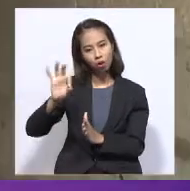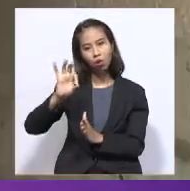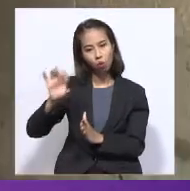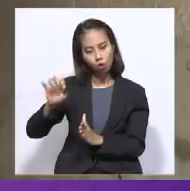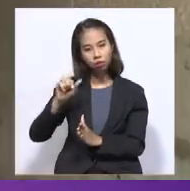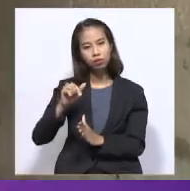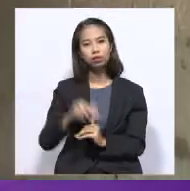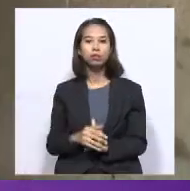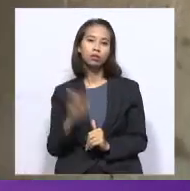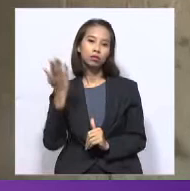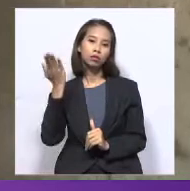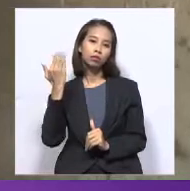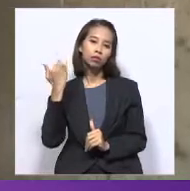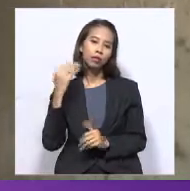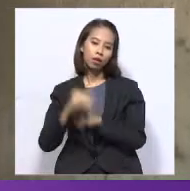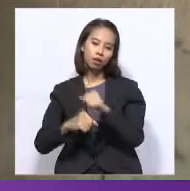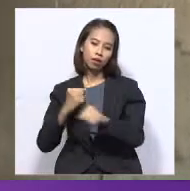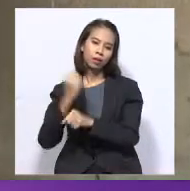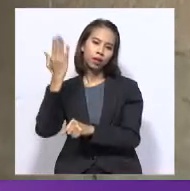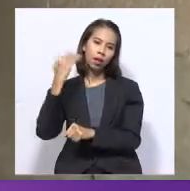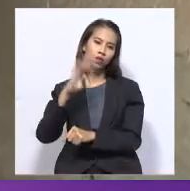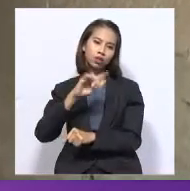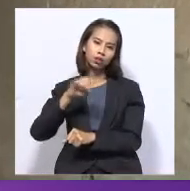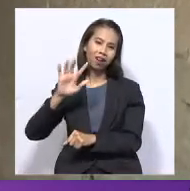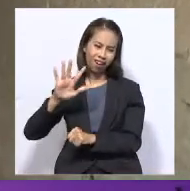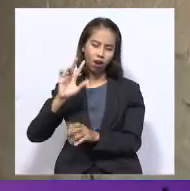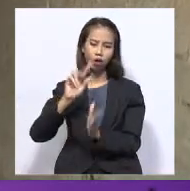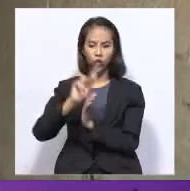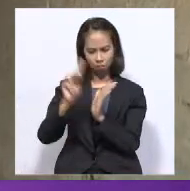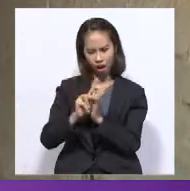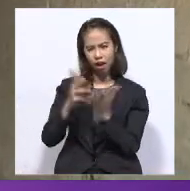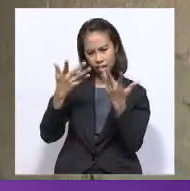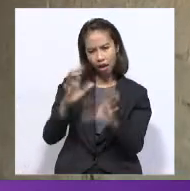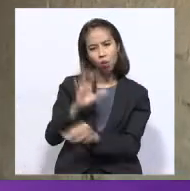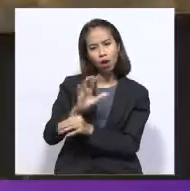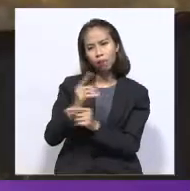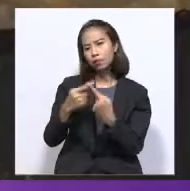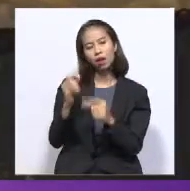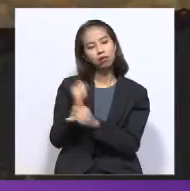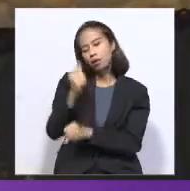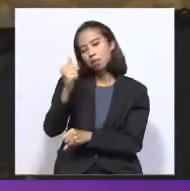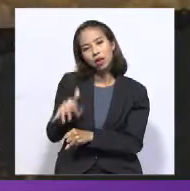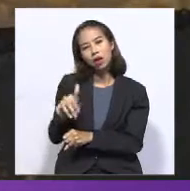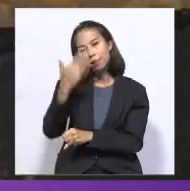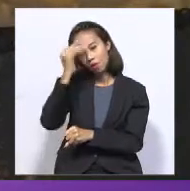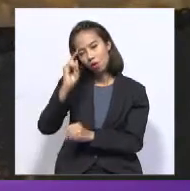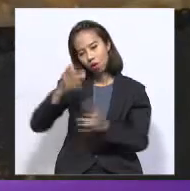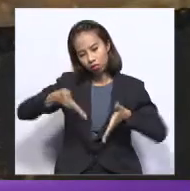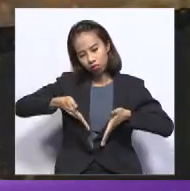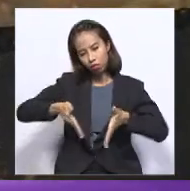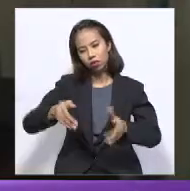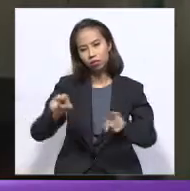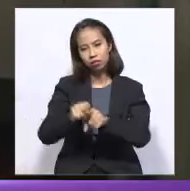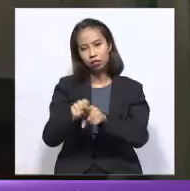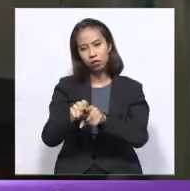าวเนี่ยเคยออกมาแล้วเมื่อ 4-5 ปีก่อนแต่ก็เงียบไปไม่สามารถดำเนินการจริงจังได้นะคะเพราะว่าถนนดังกล่าวเนี่ยเป็นถนน